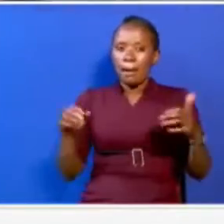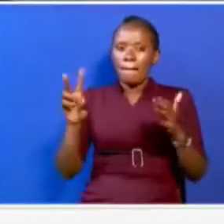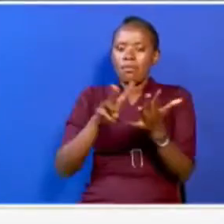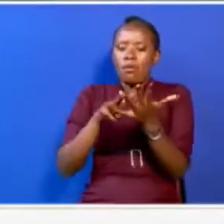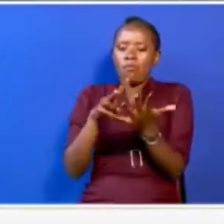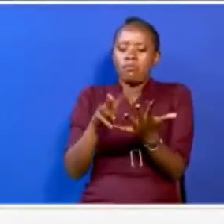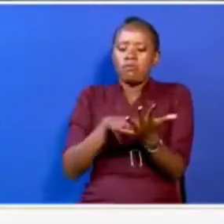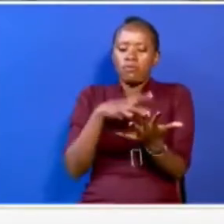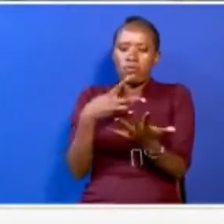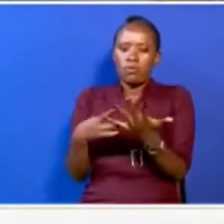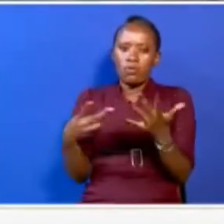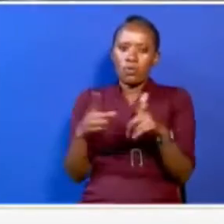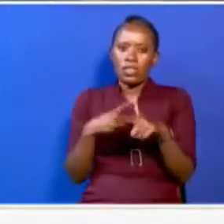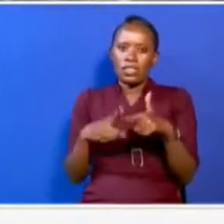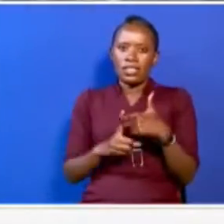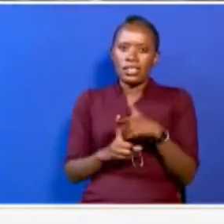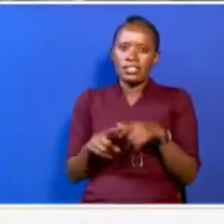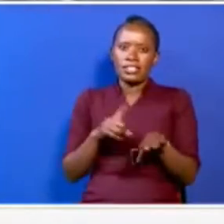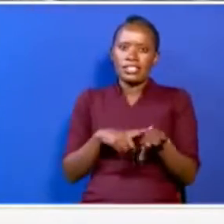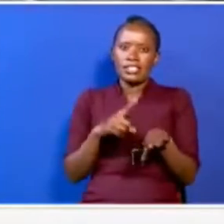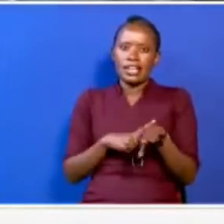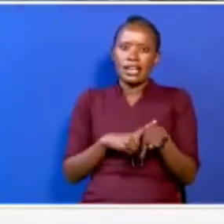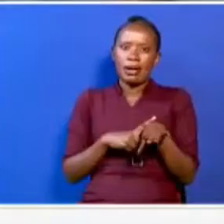saa 12 alfajiri.